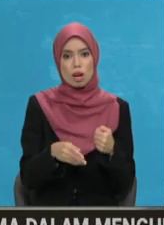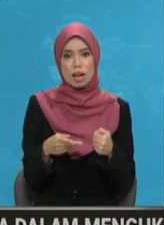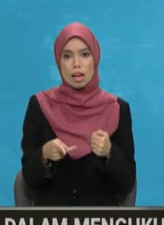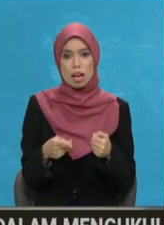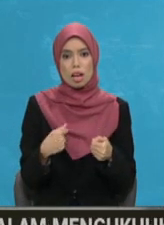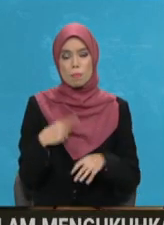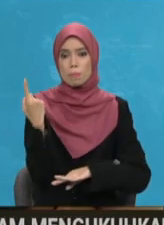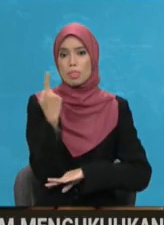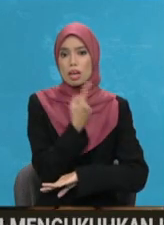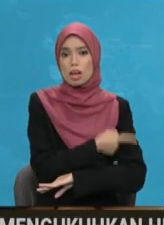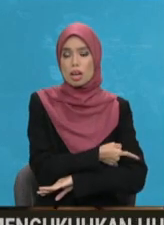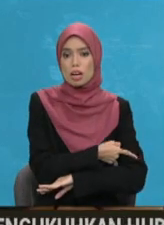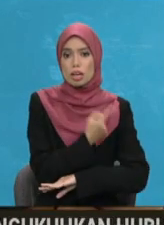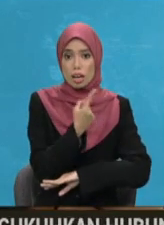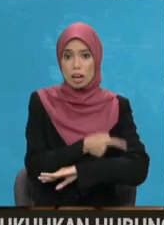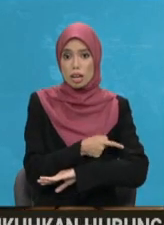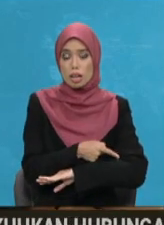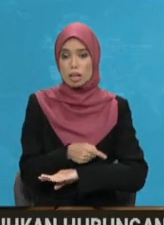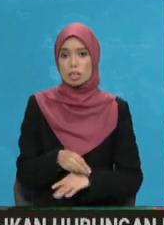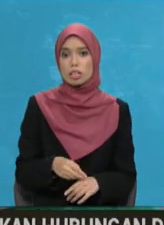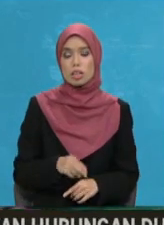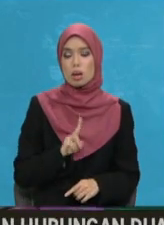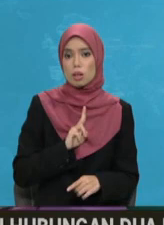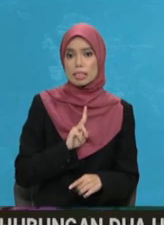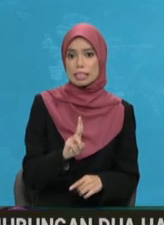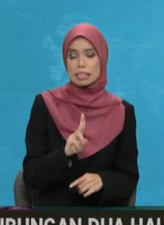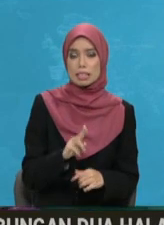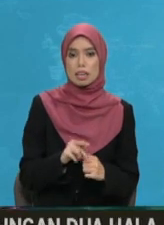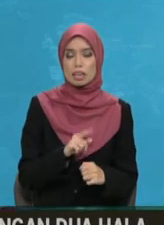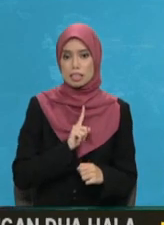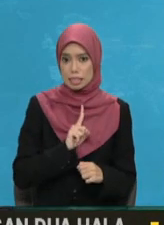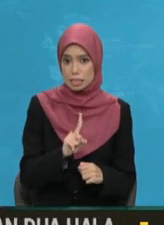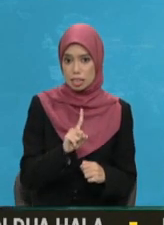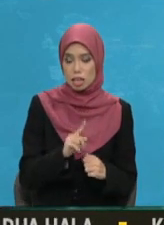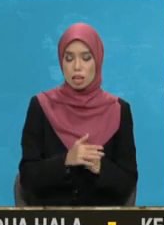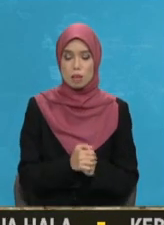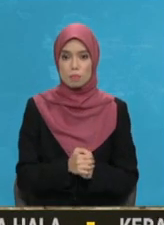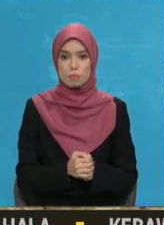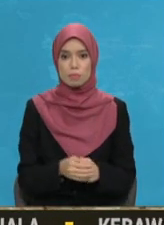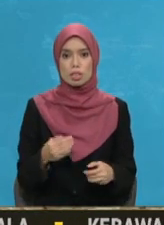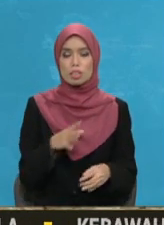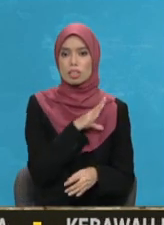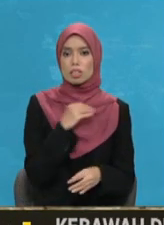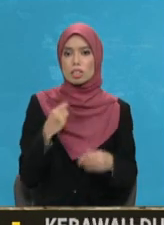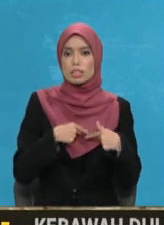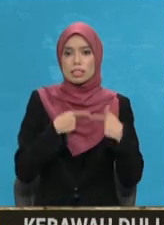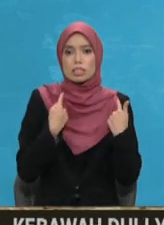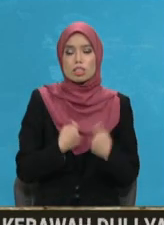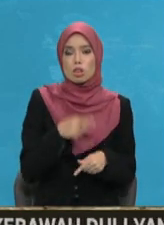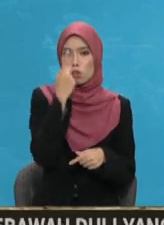hari-hari kebesaran Islam di samping menanamkan rasa cinta kepada Rasulullah Shallallahu Alaihi Wasallam